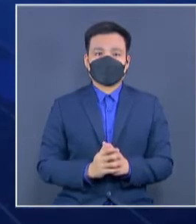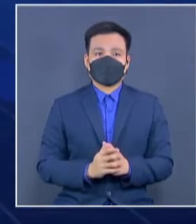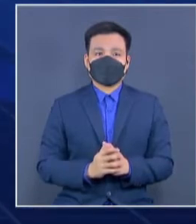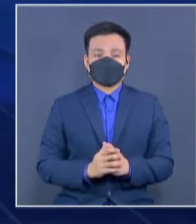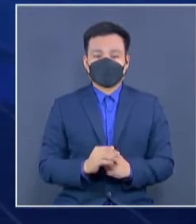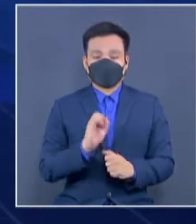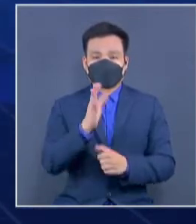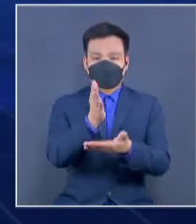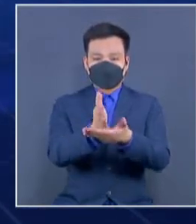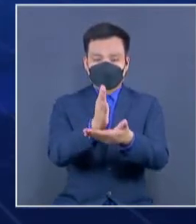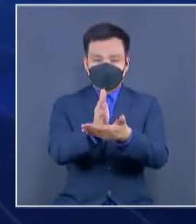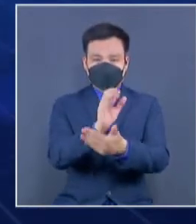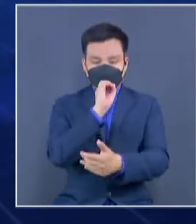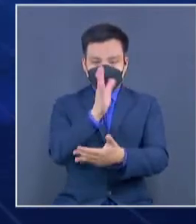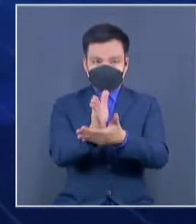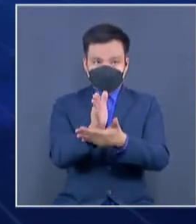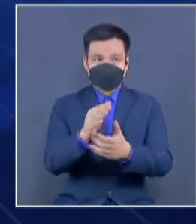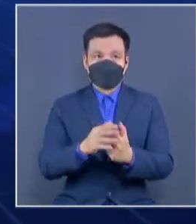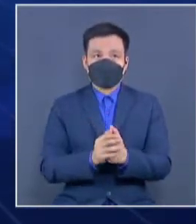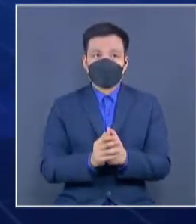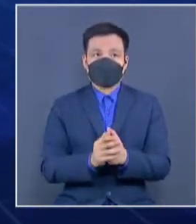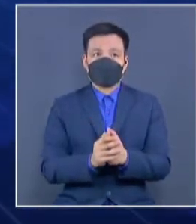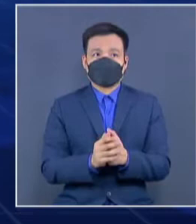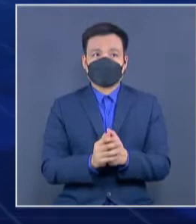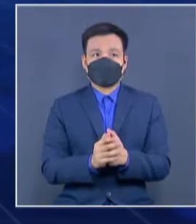ยศมึงยศยศ